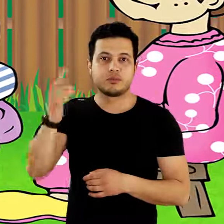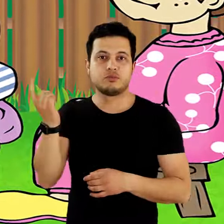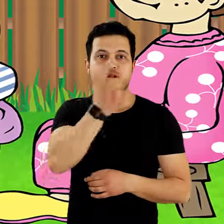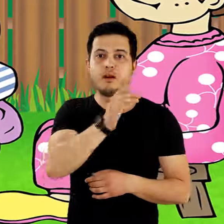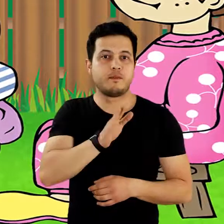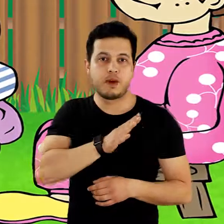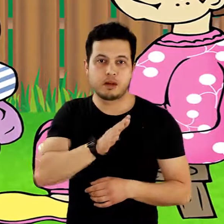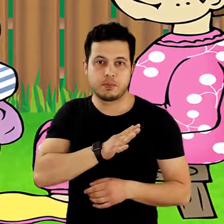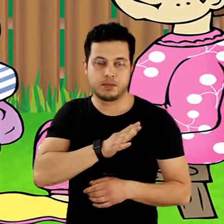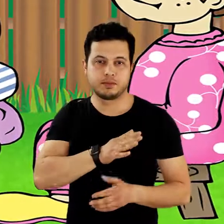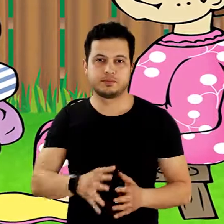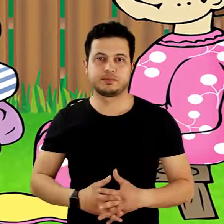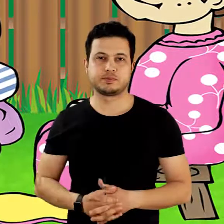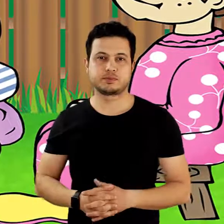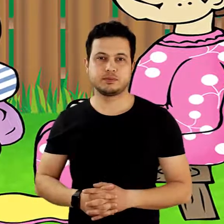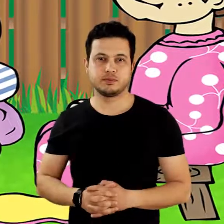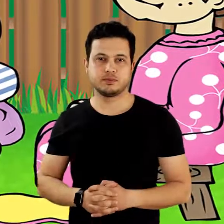muydu?